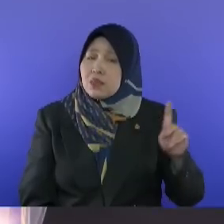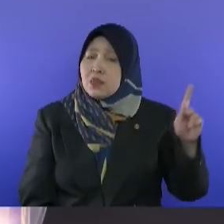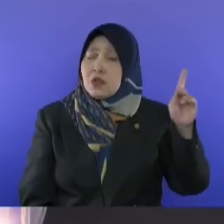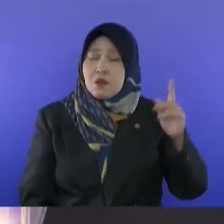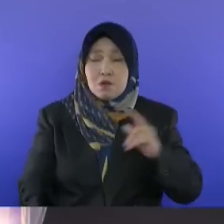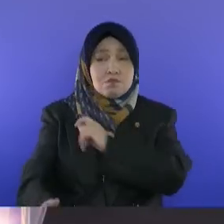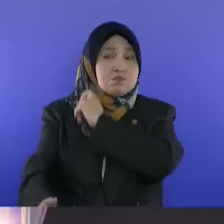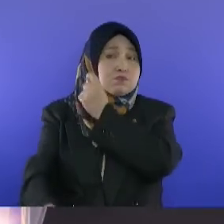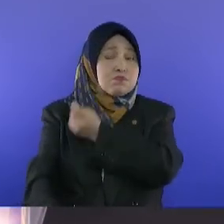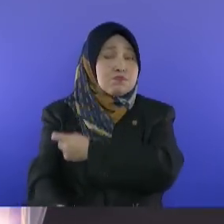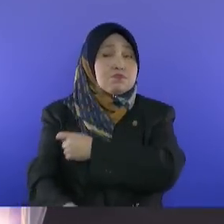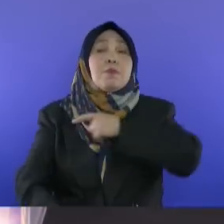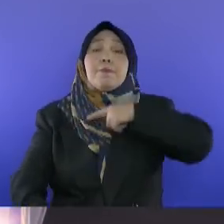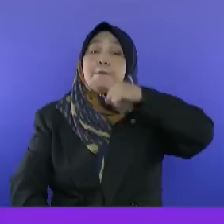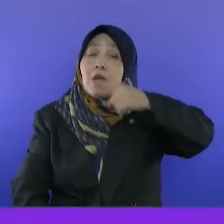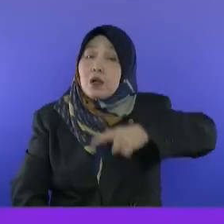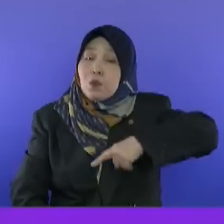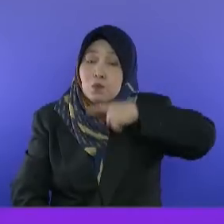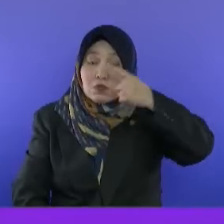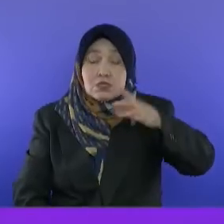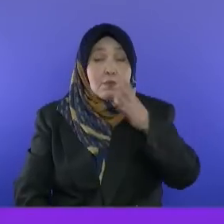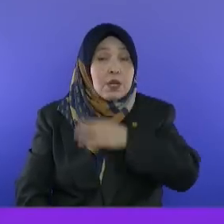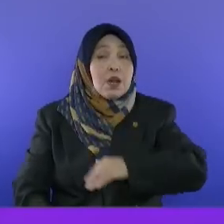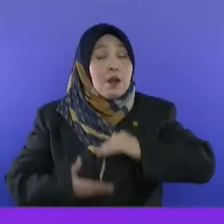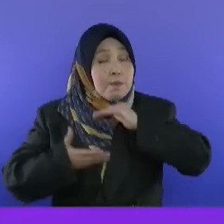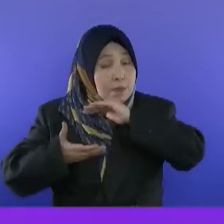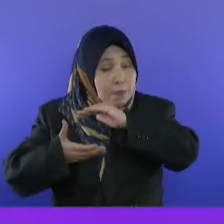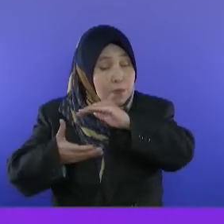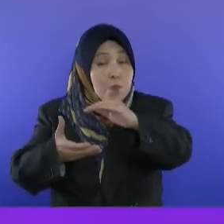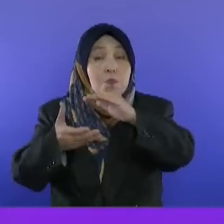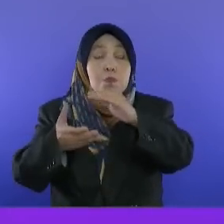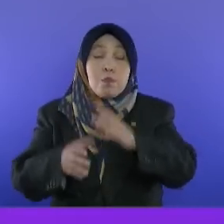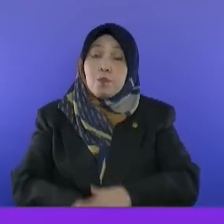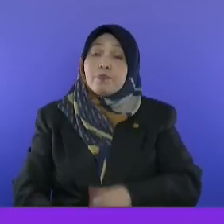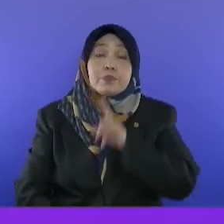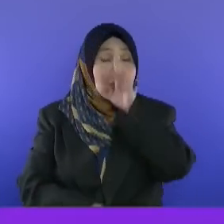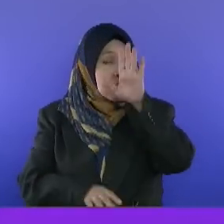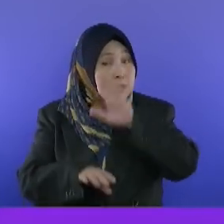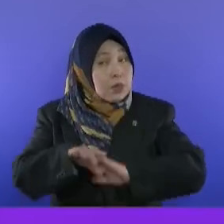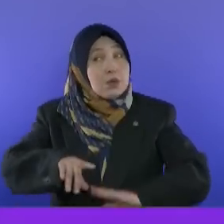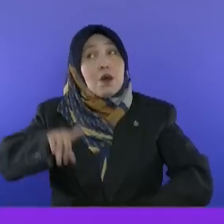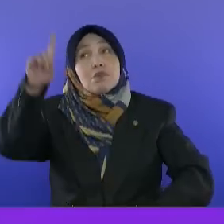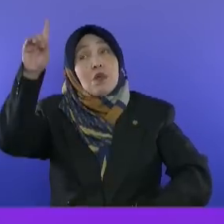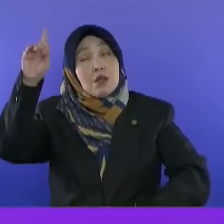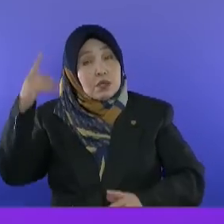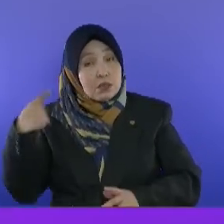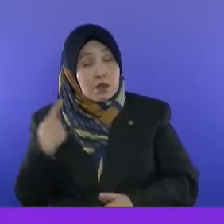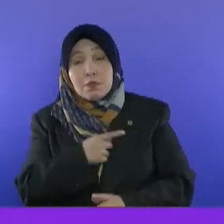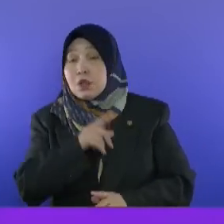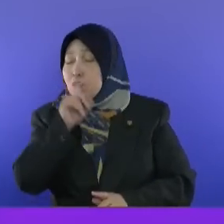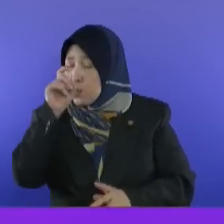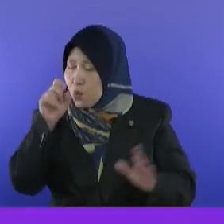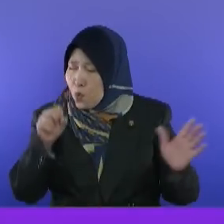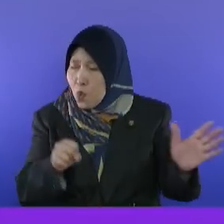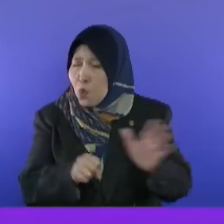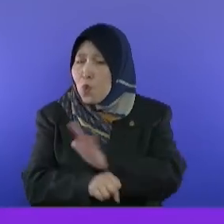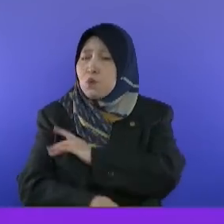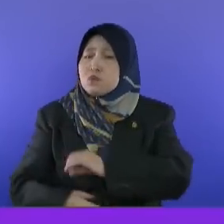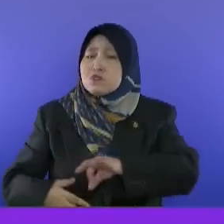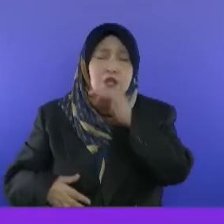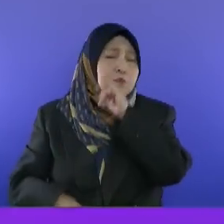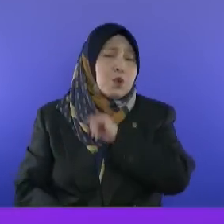untuk mengucapkannya dan dalam menunaikan janji kita kepada Allah Subhanahu Wa Ta'ala pun kena dengan penuh semangat kita oleh